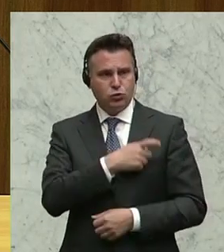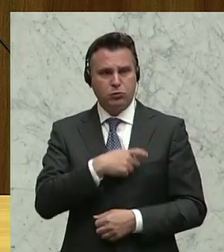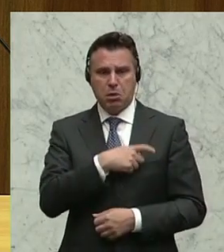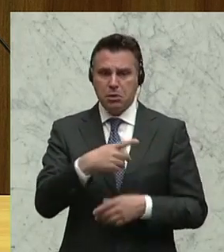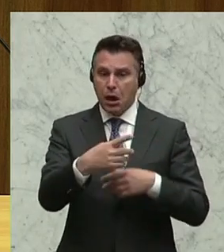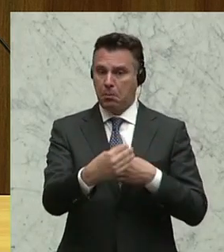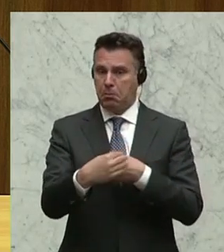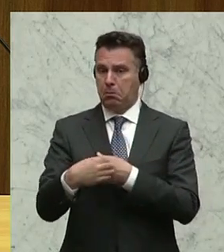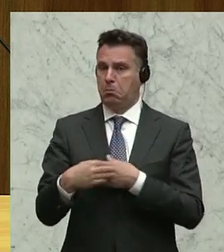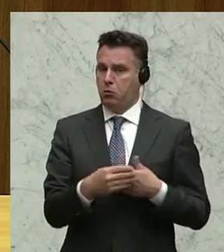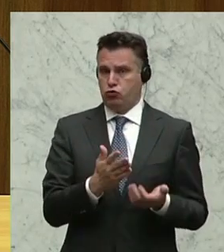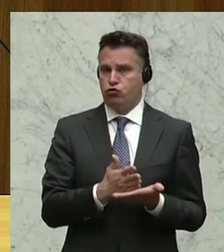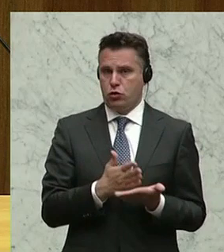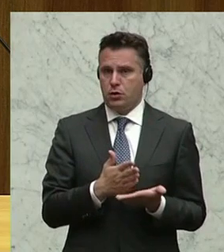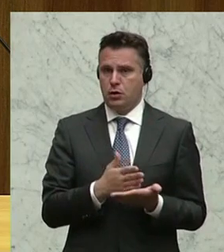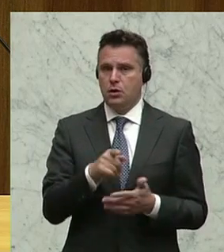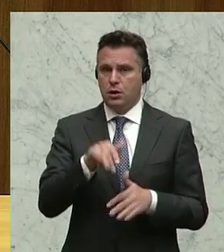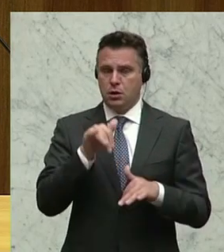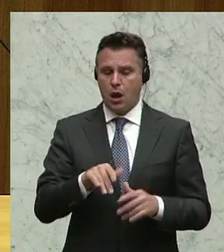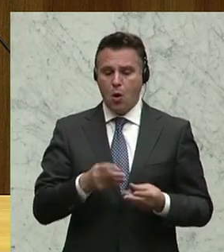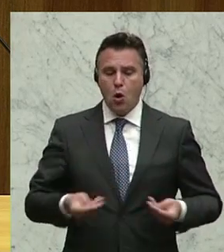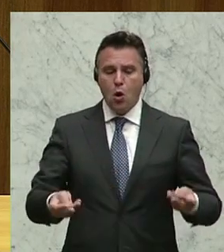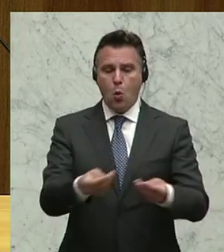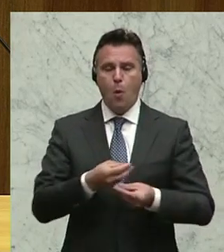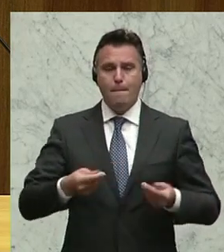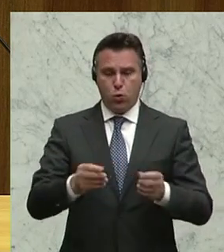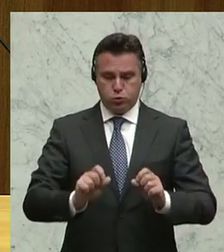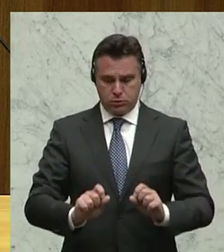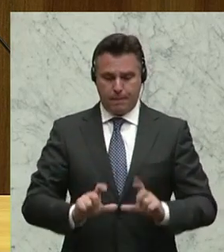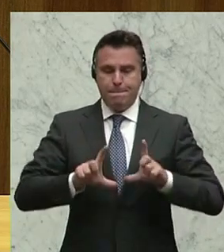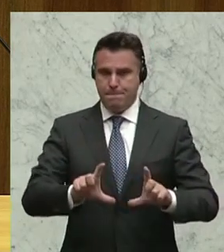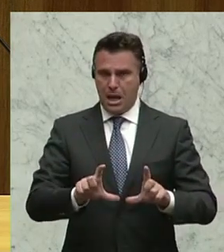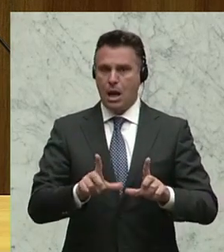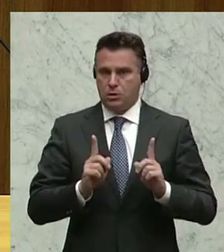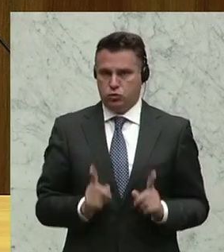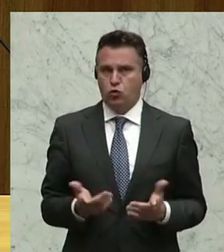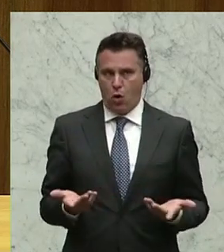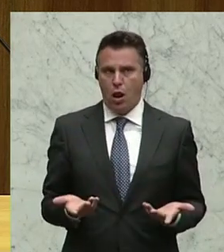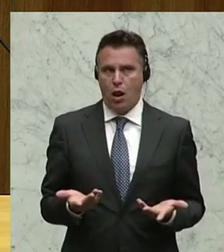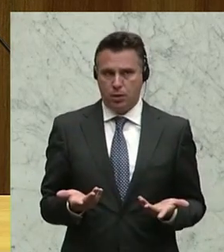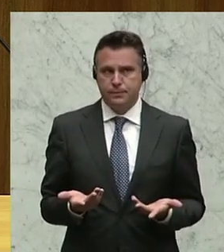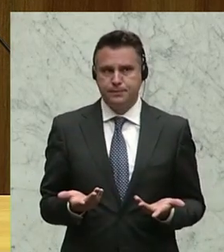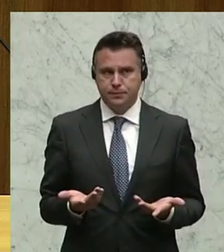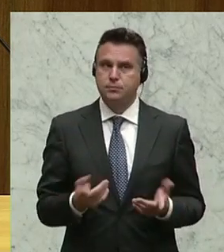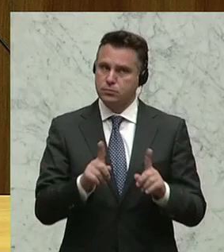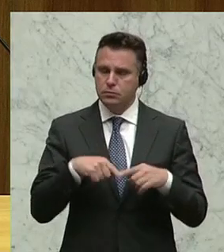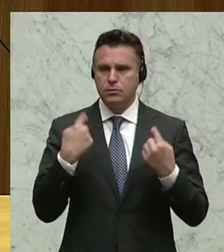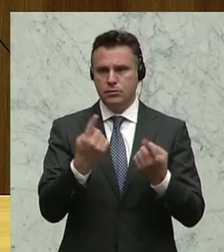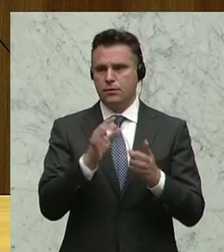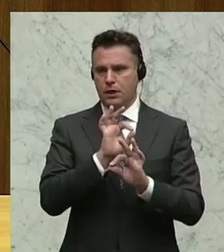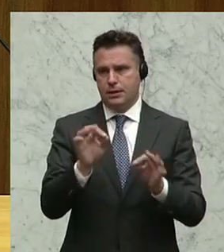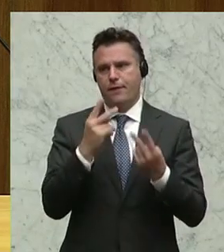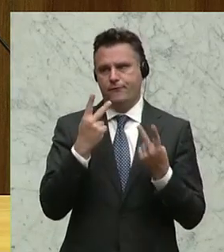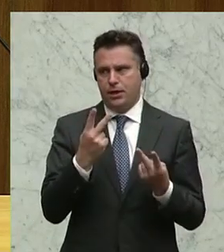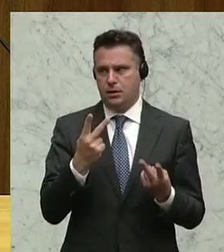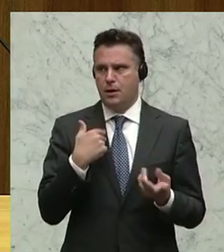Denn diese Vermehrung der Humusschicht, das ist etwas, das ja tatsächlich eine Lebensnotwendigkeit